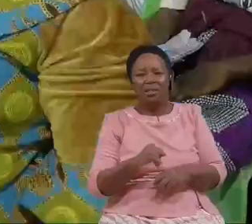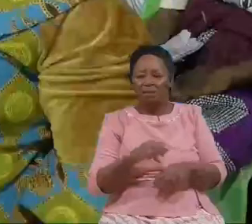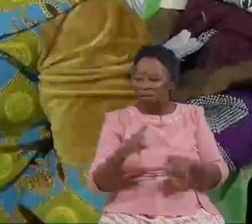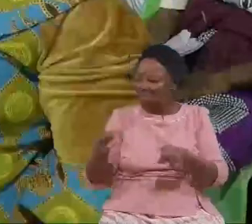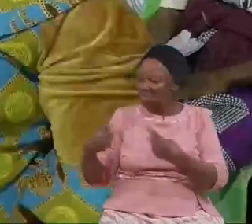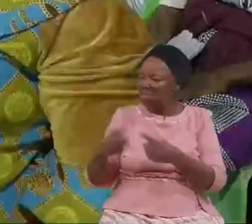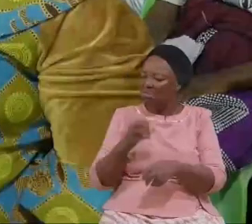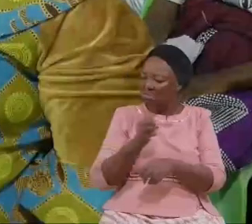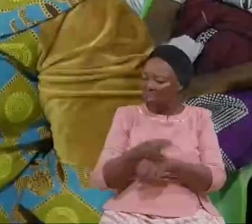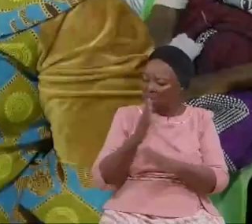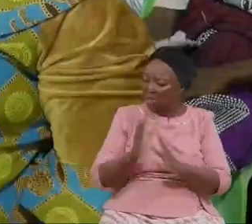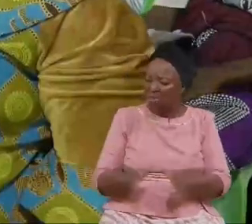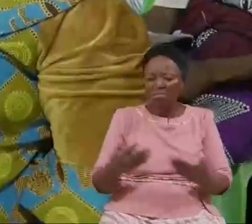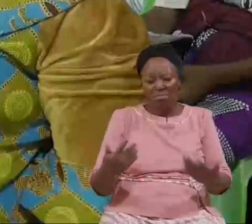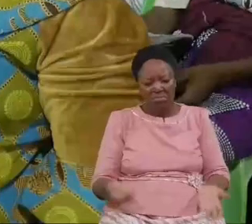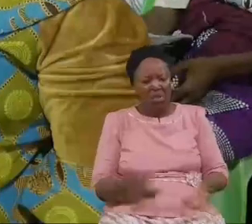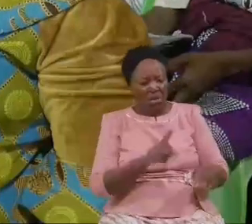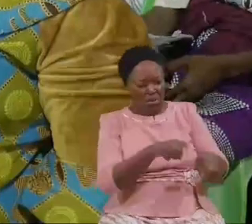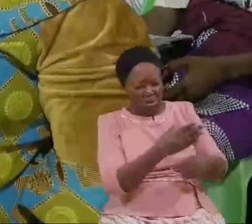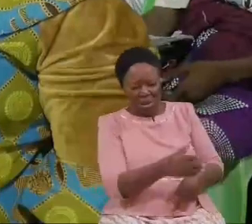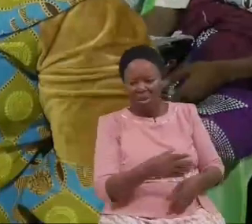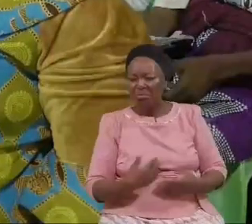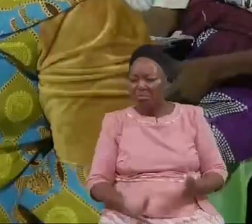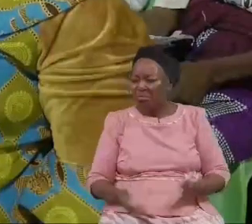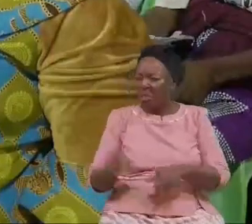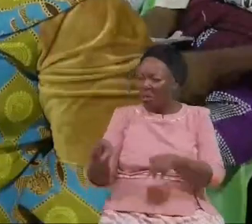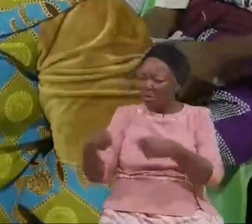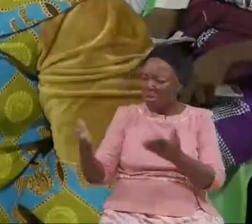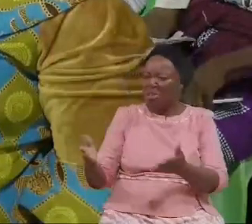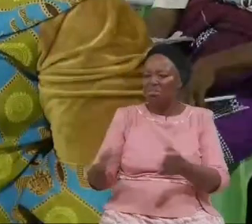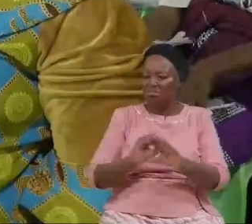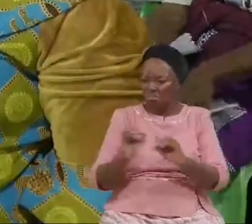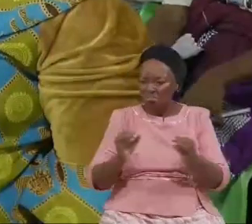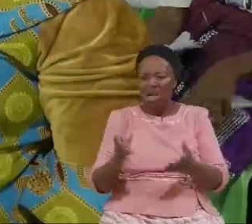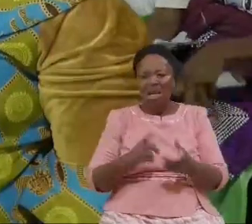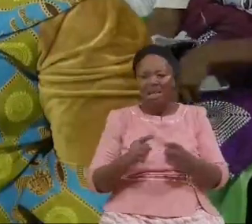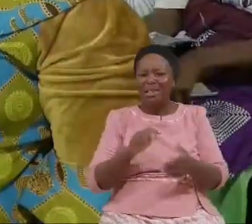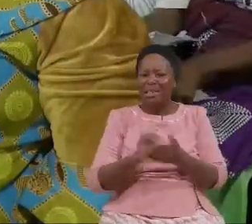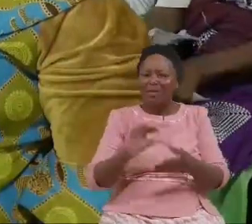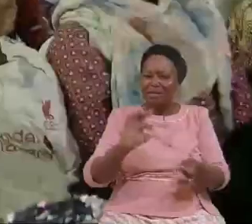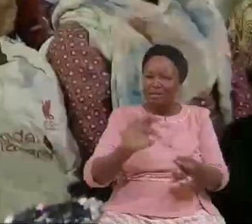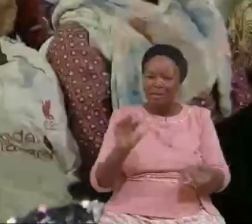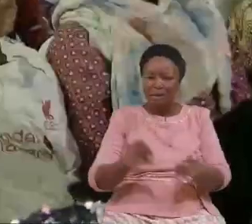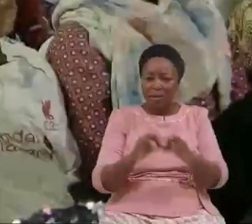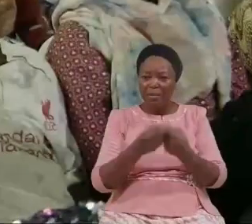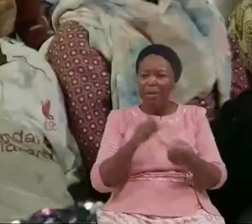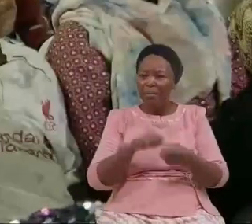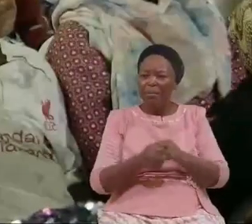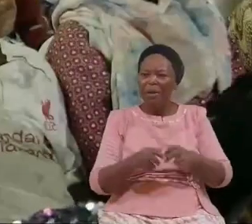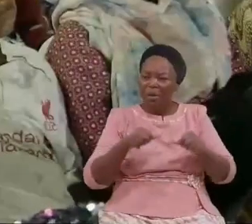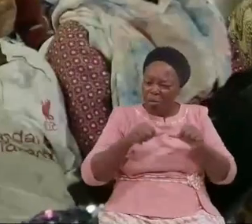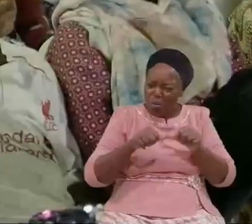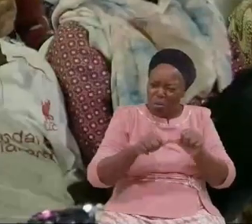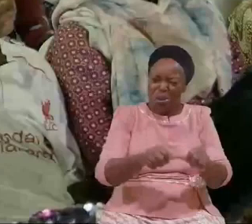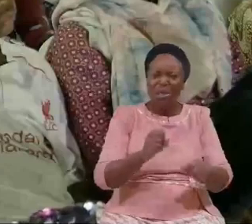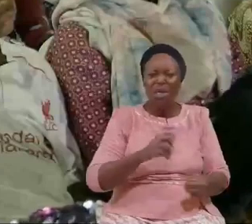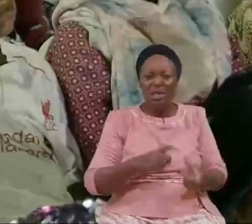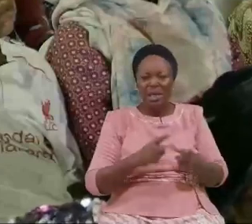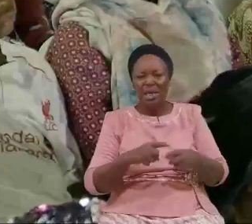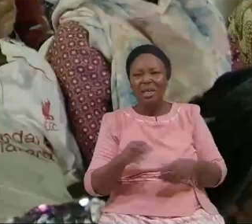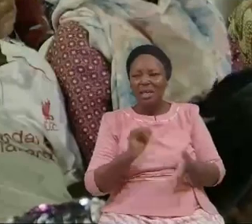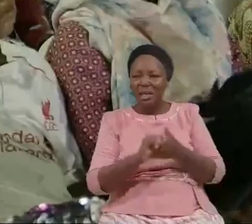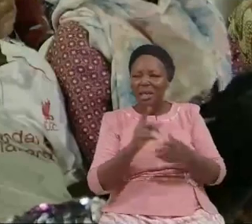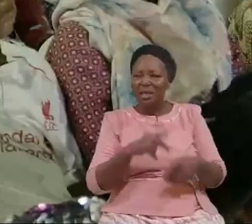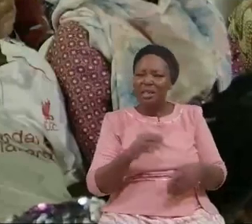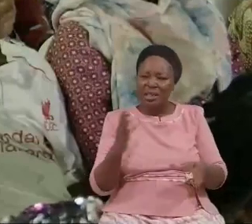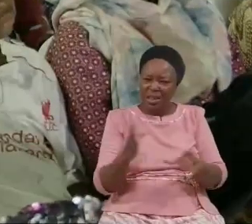conseiller il allait passer par là que le problème familiaux ont continué et